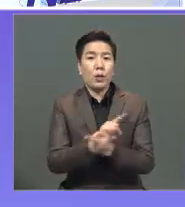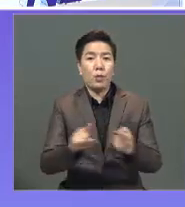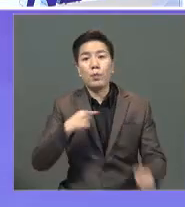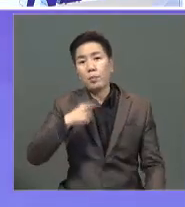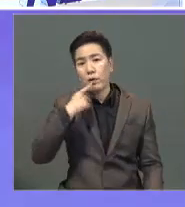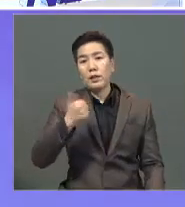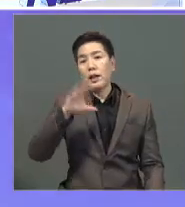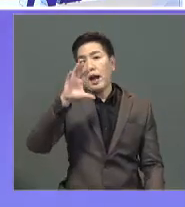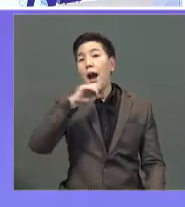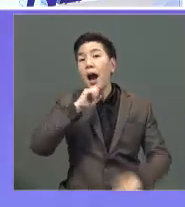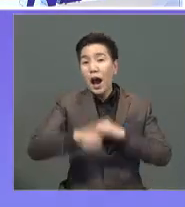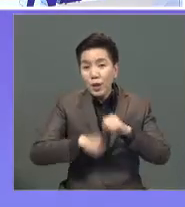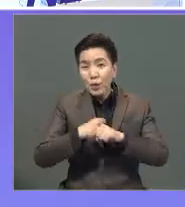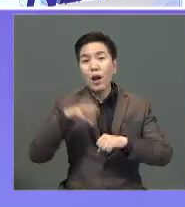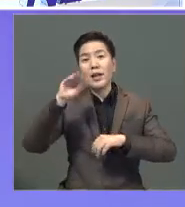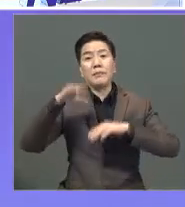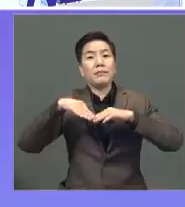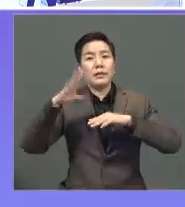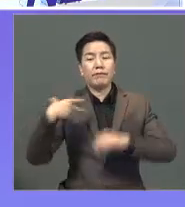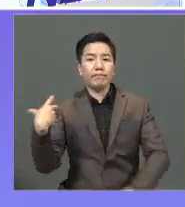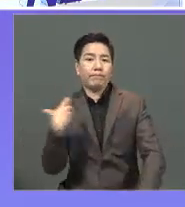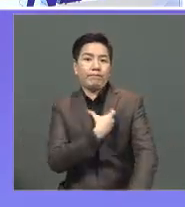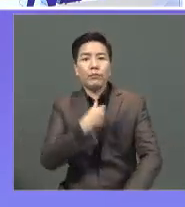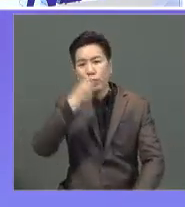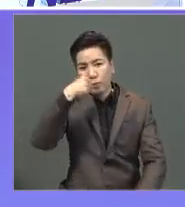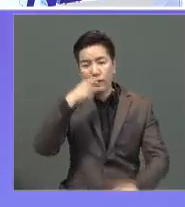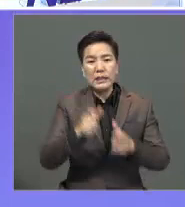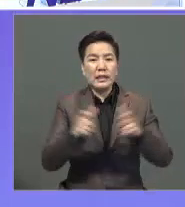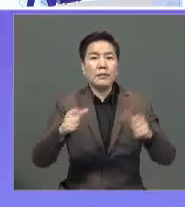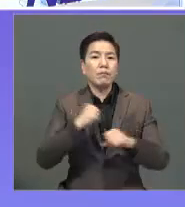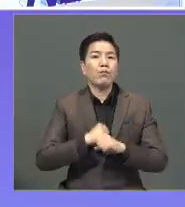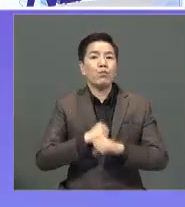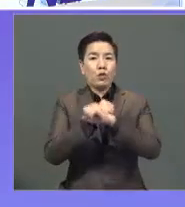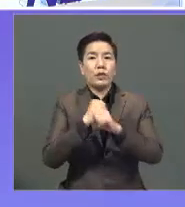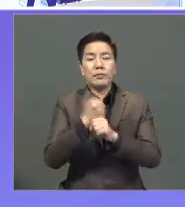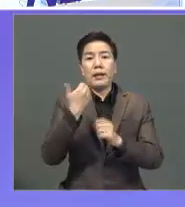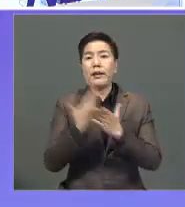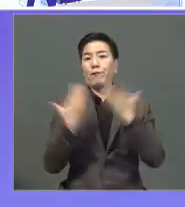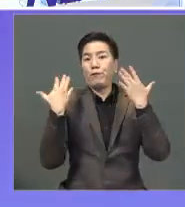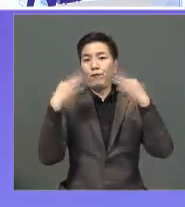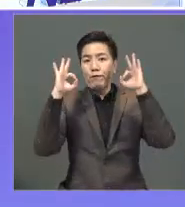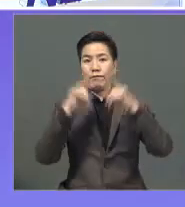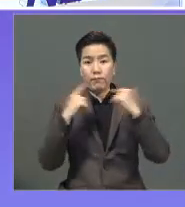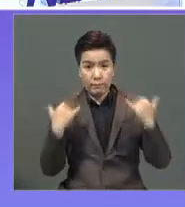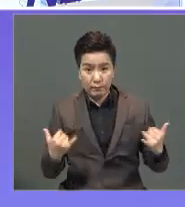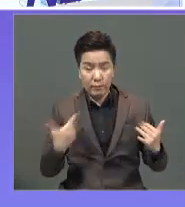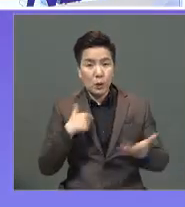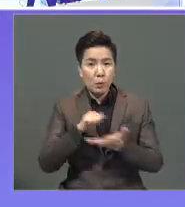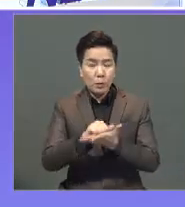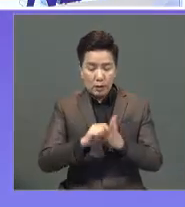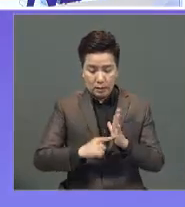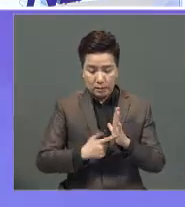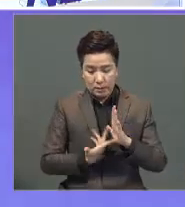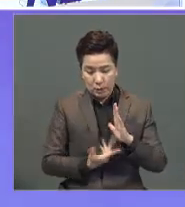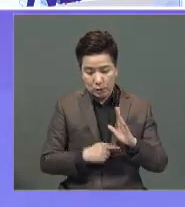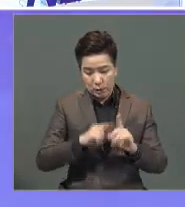บอกว่าใคร 50ปีขึ้นไปเนี่ยสามารถที่จะไปรับวัคซีนป้องกันไข้หวัดใหญ่ได้นะครับโดยไม่เสียค่าใช้จ่ายนะครับโดยให้บริการ